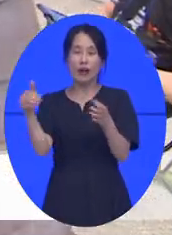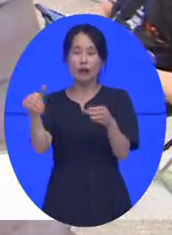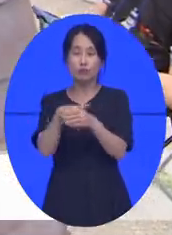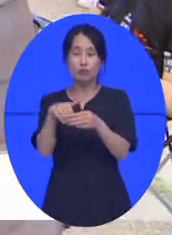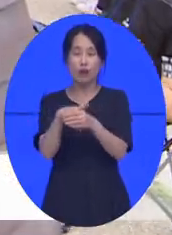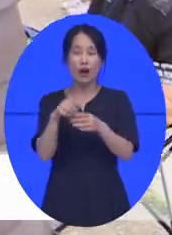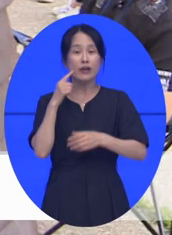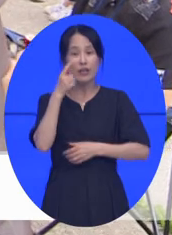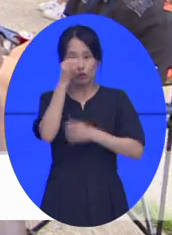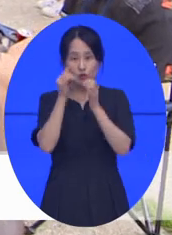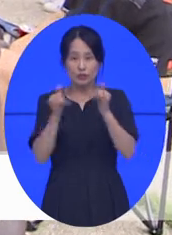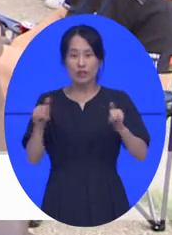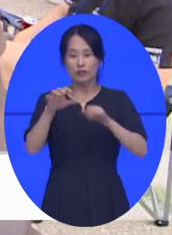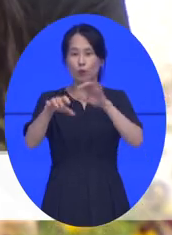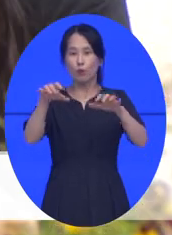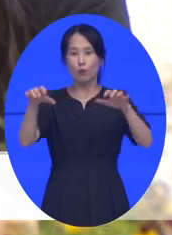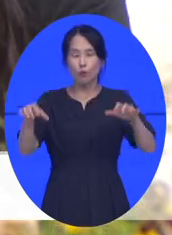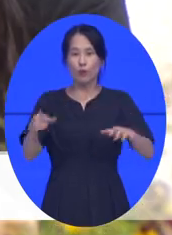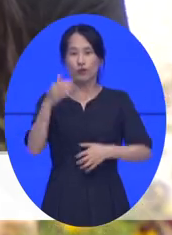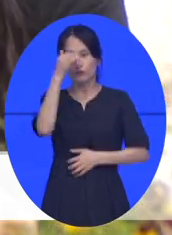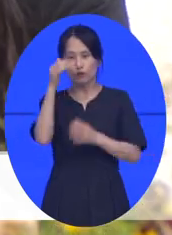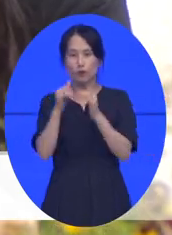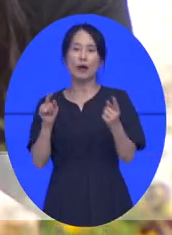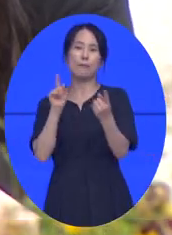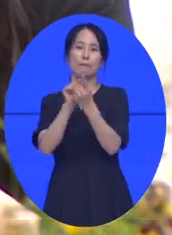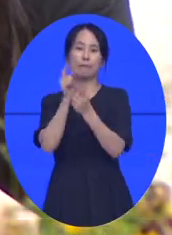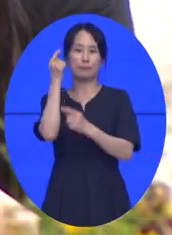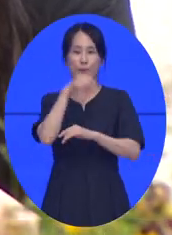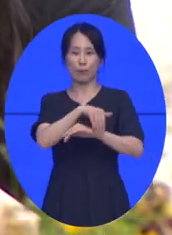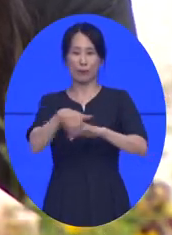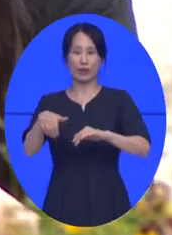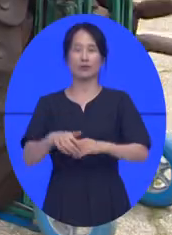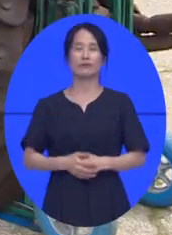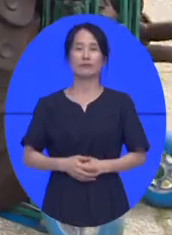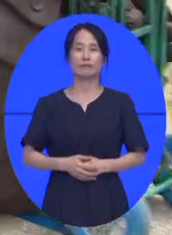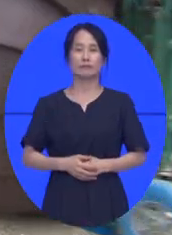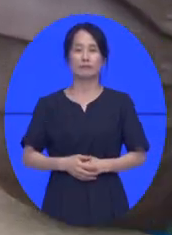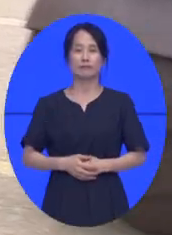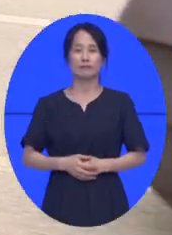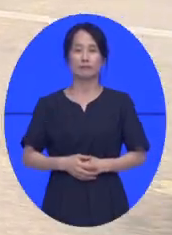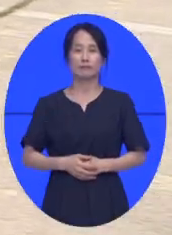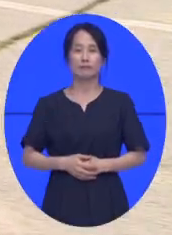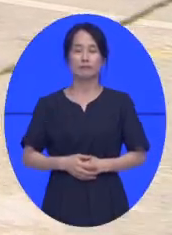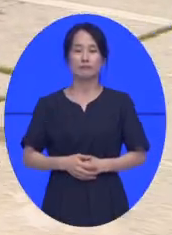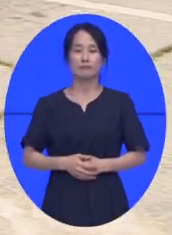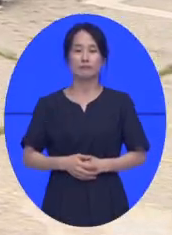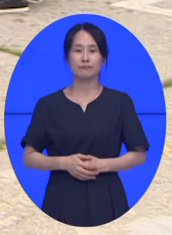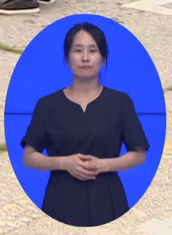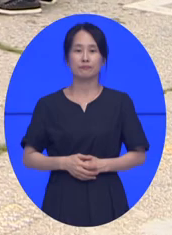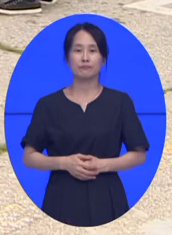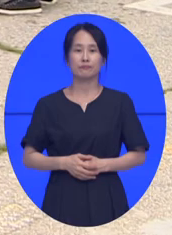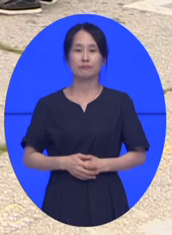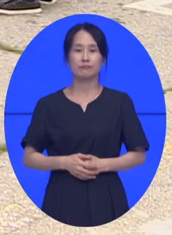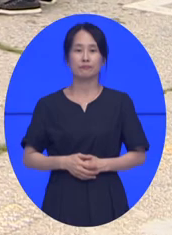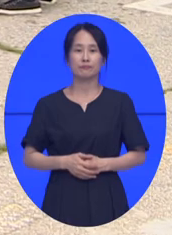분야의 예술인들이 도내 곳곳에서 도민과 만날 예정입니다. 경기지TV 이슬비입니다.